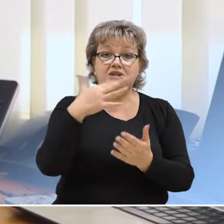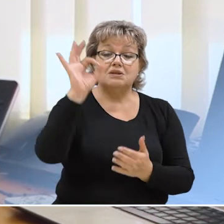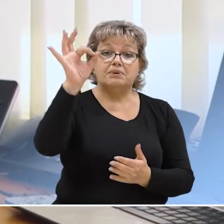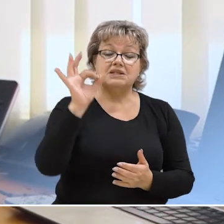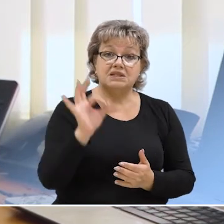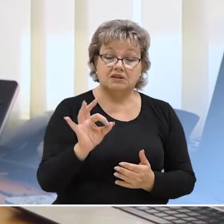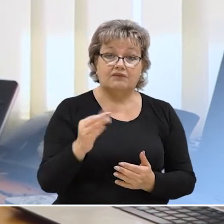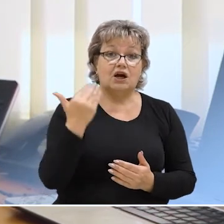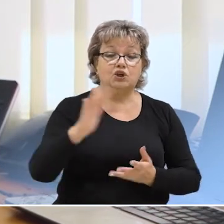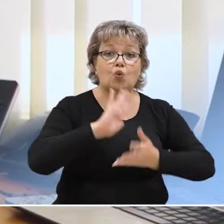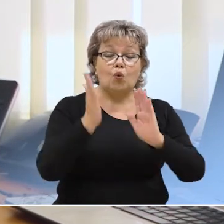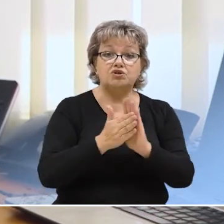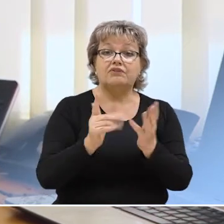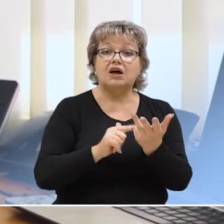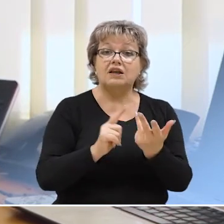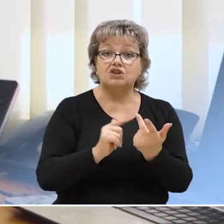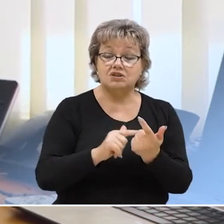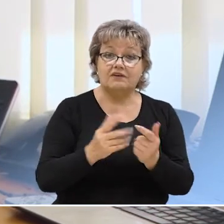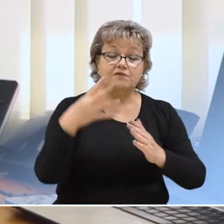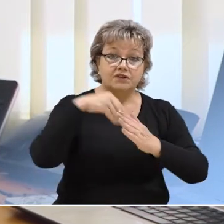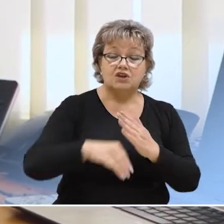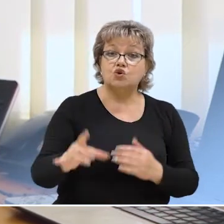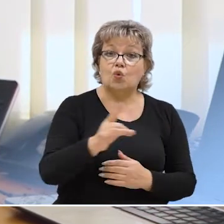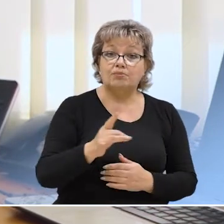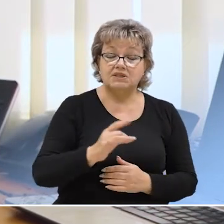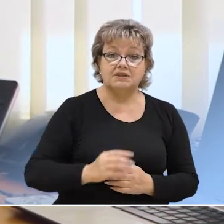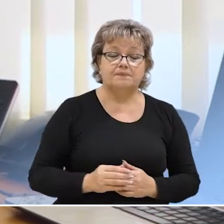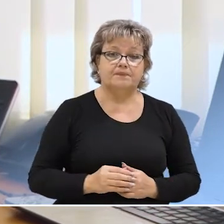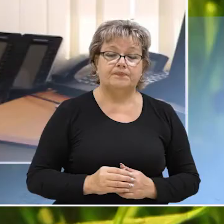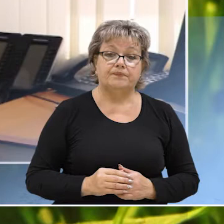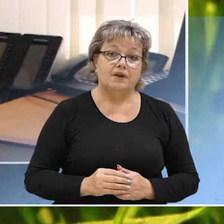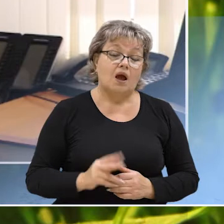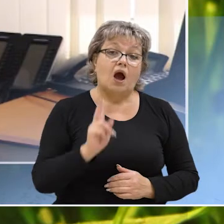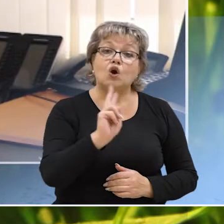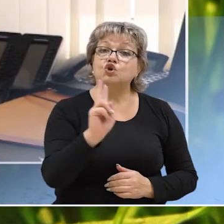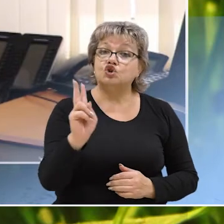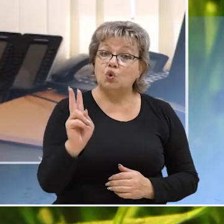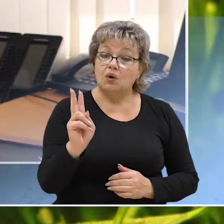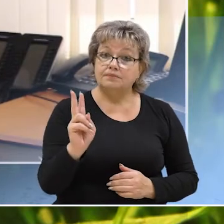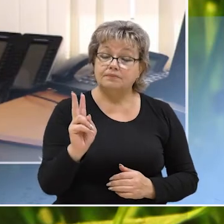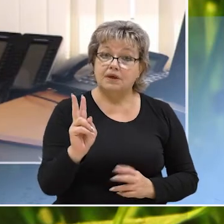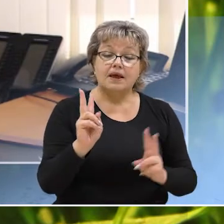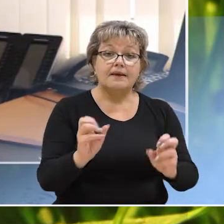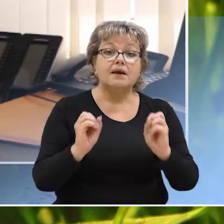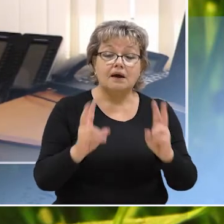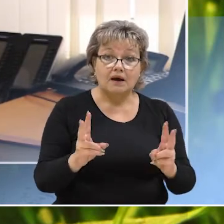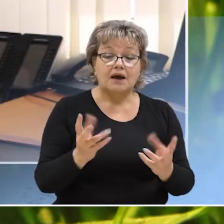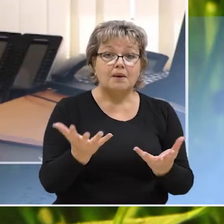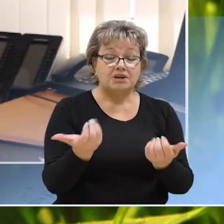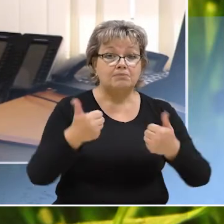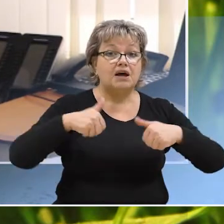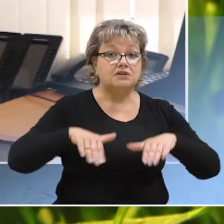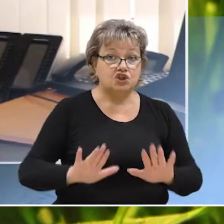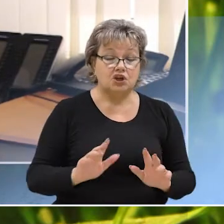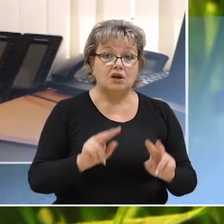составляет более 50% от их общего количества находящихся в области. А кто и как,